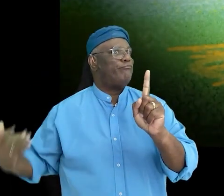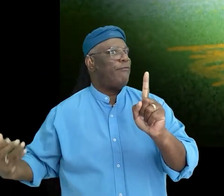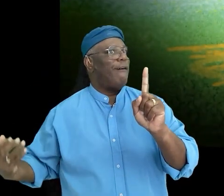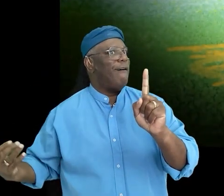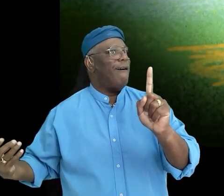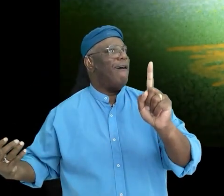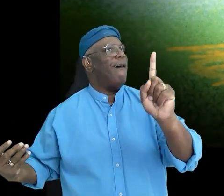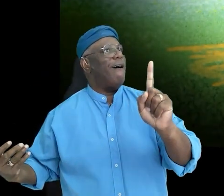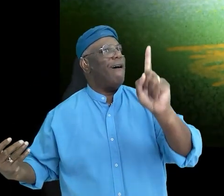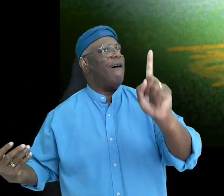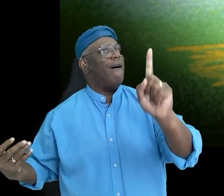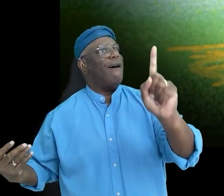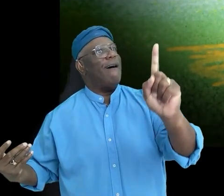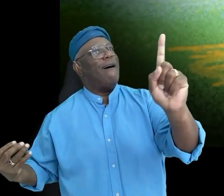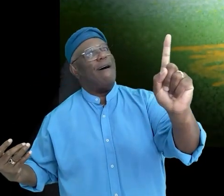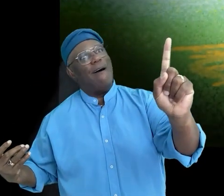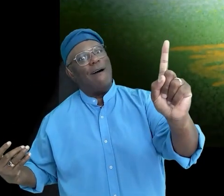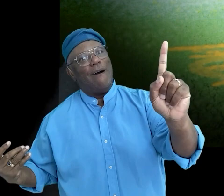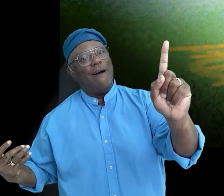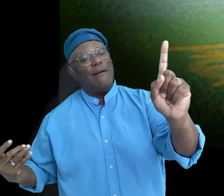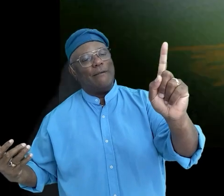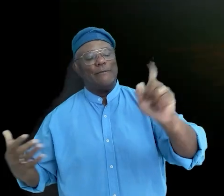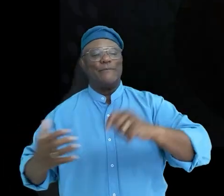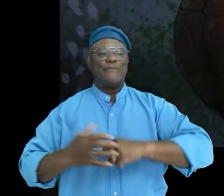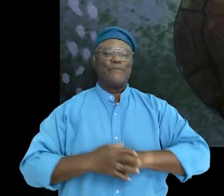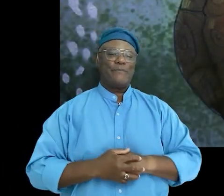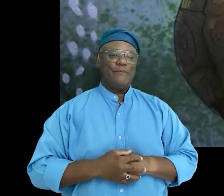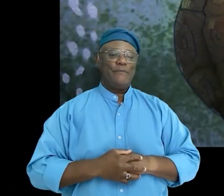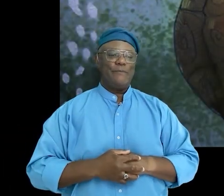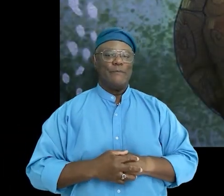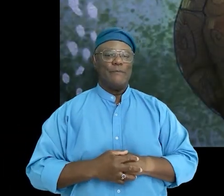bodd a'i rhyddid newydd.